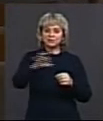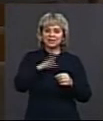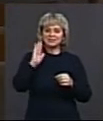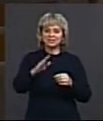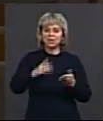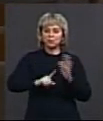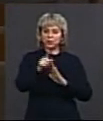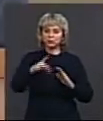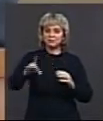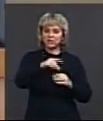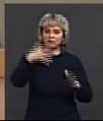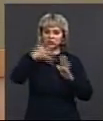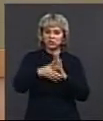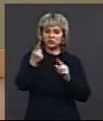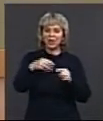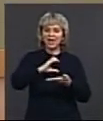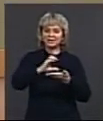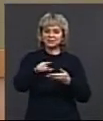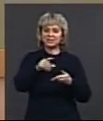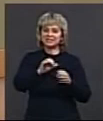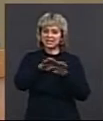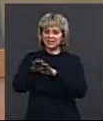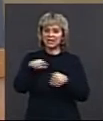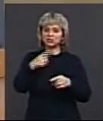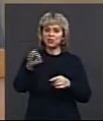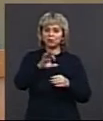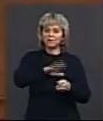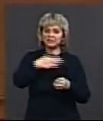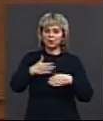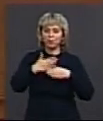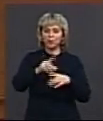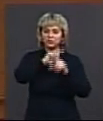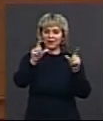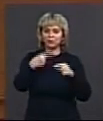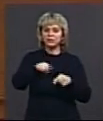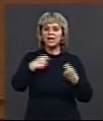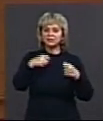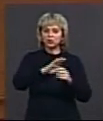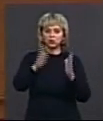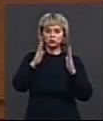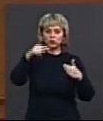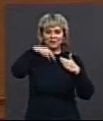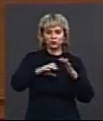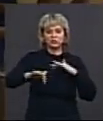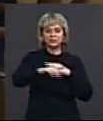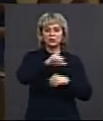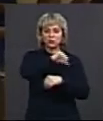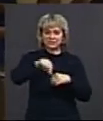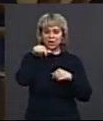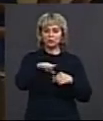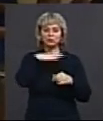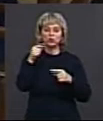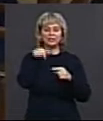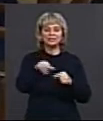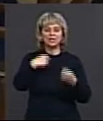стала пилотным регионом по внедрению экспортного стандарта. Речь идет о всесторонней помощи компаниям, торгующим не только внутри страны, но и за рубежом. И